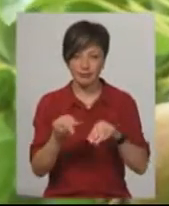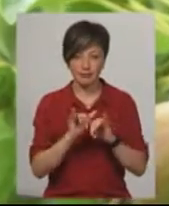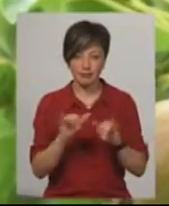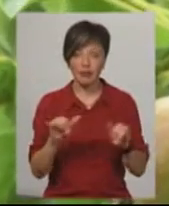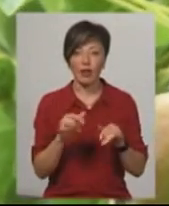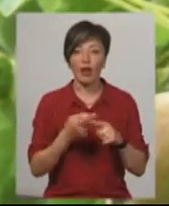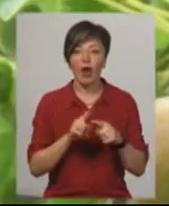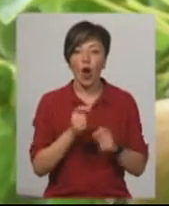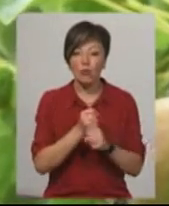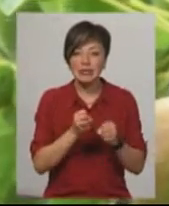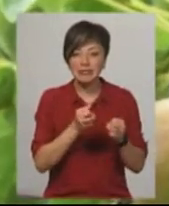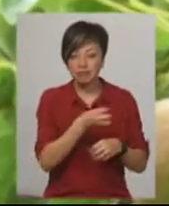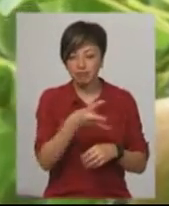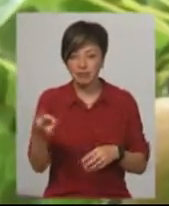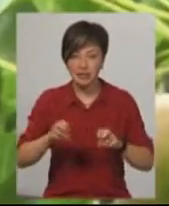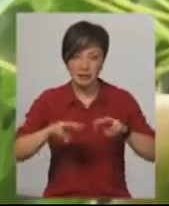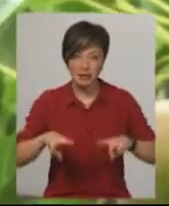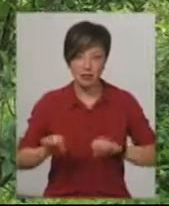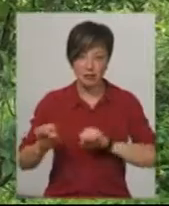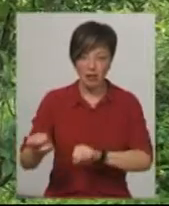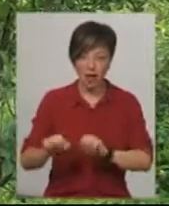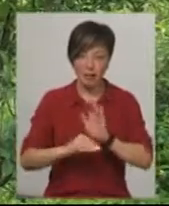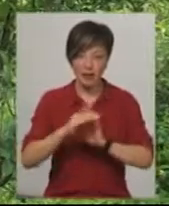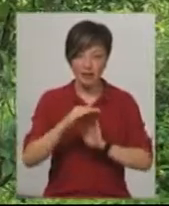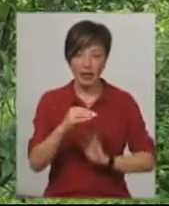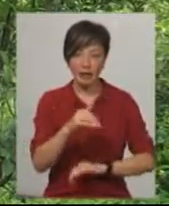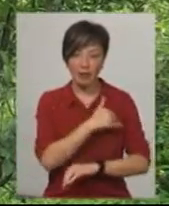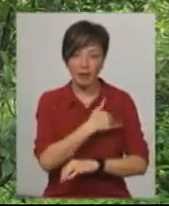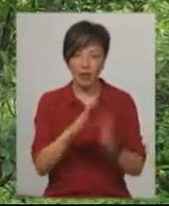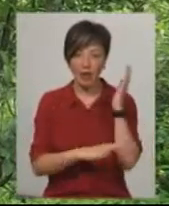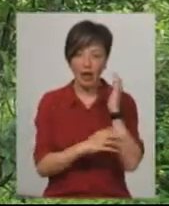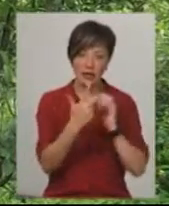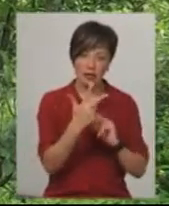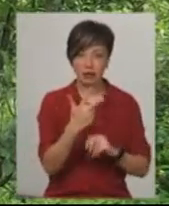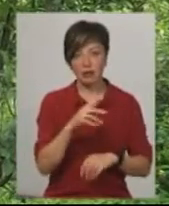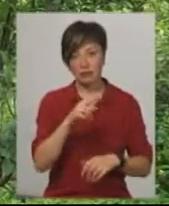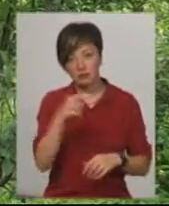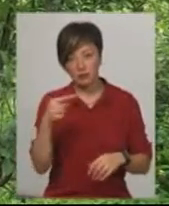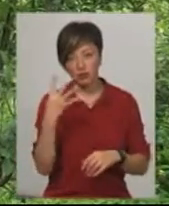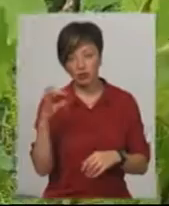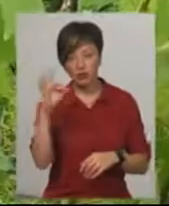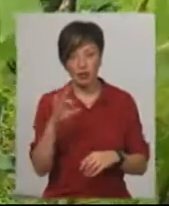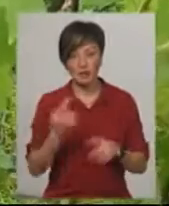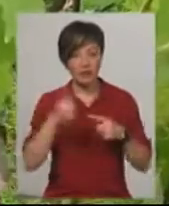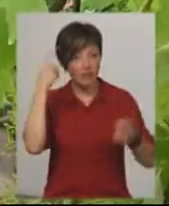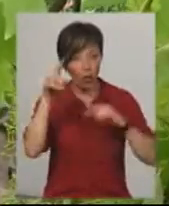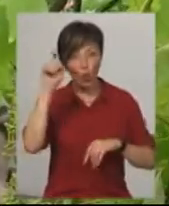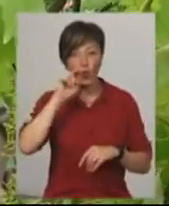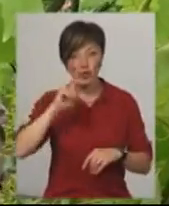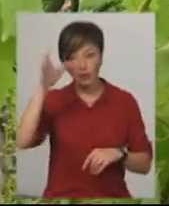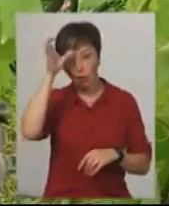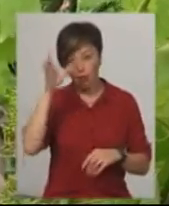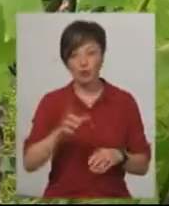обробили спеціальним розчином, кріопротектором, який підвищує температуру дерева на 3-4 градуси. Саме цей винахід українських науковців дозволив